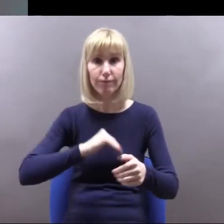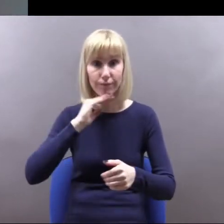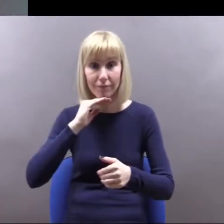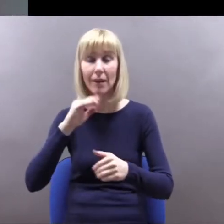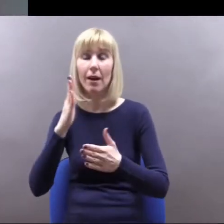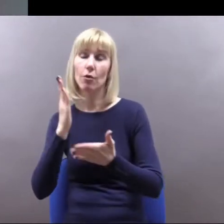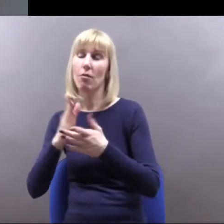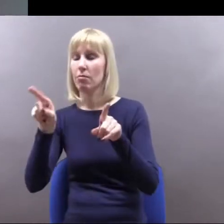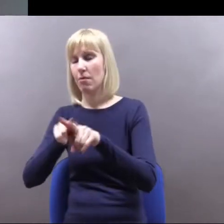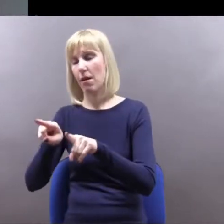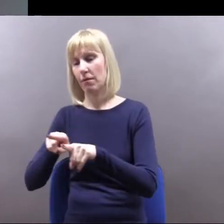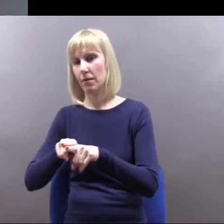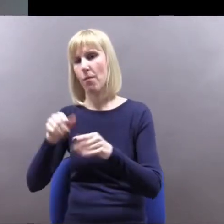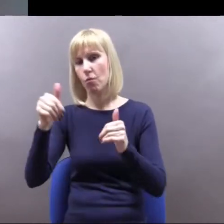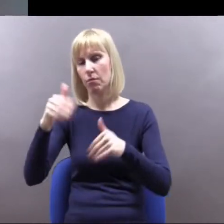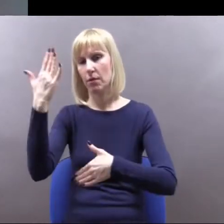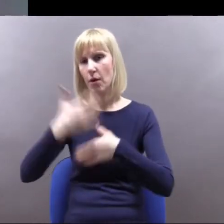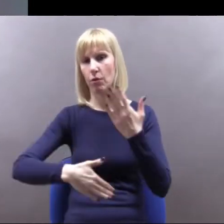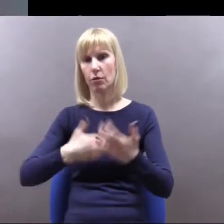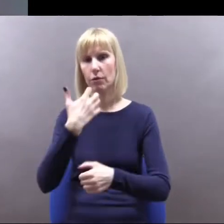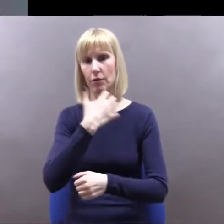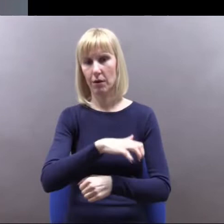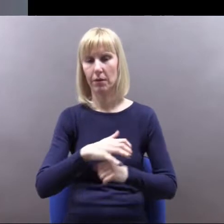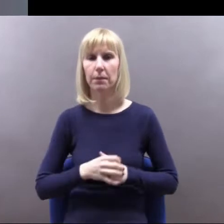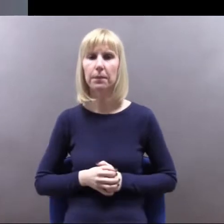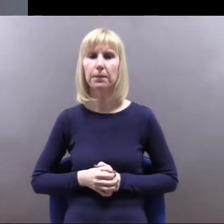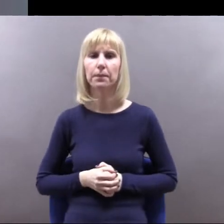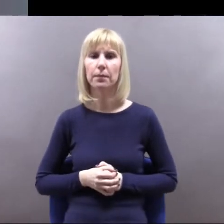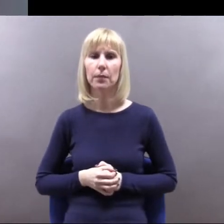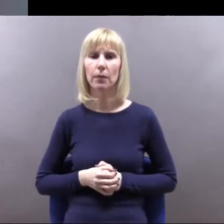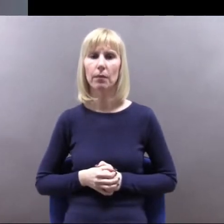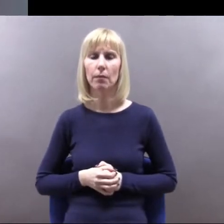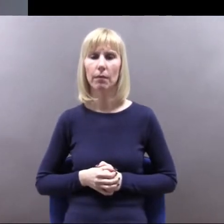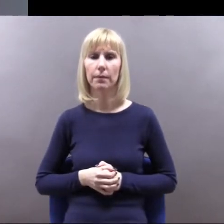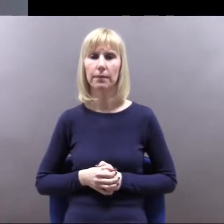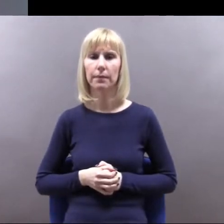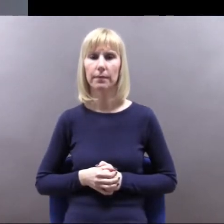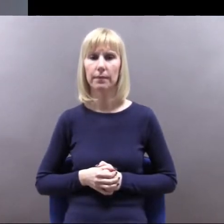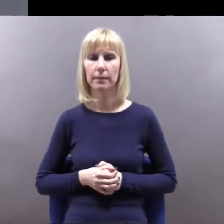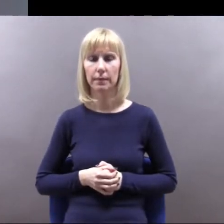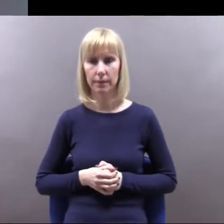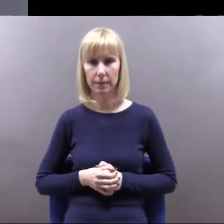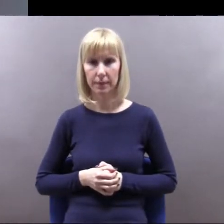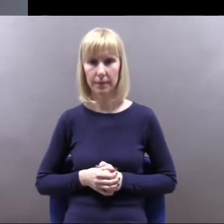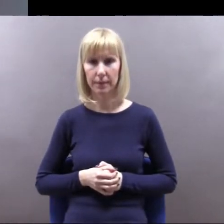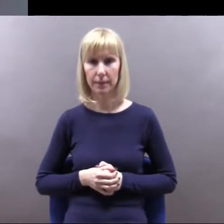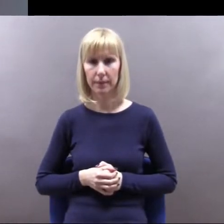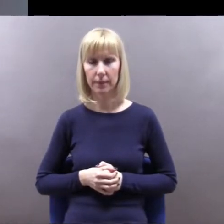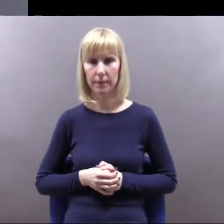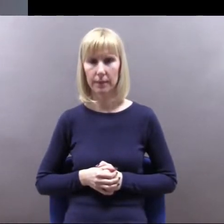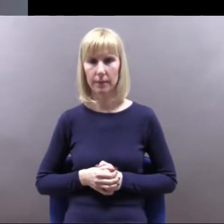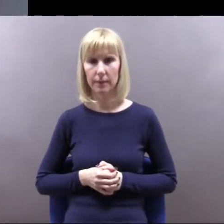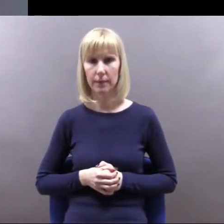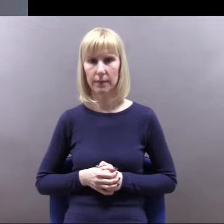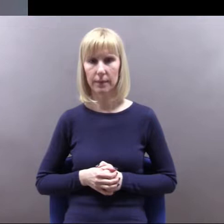też będzie znikoma aktywność w pytaniach, nasi dyskutanci już wszystko powiedzą, co mieli